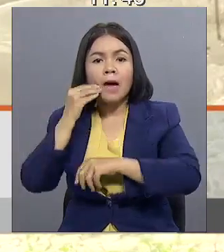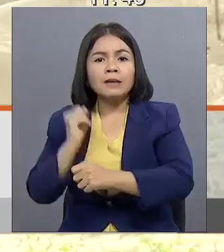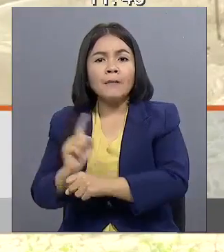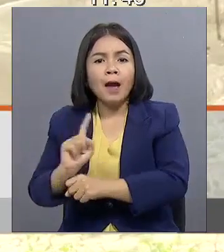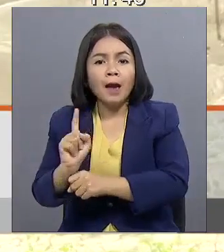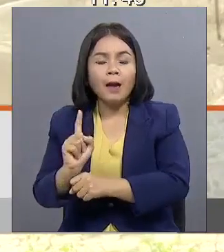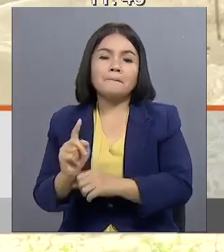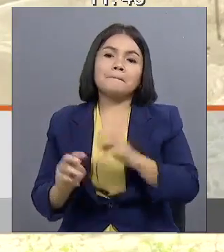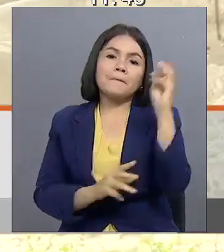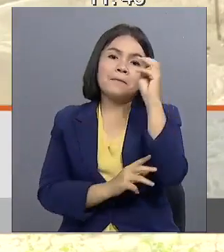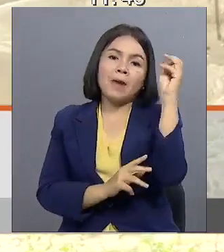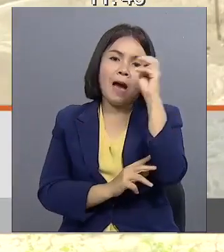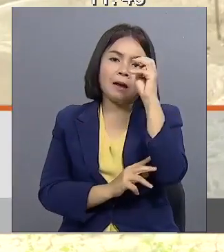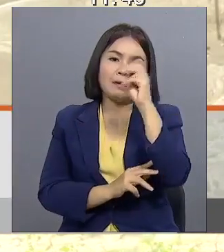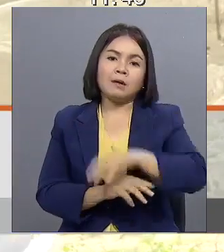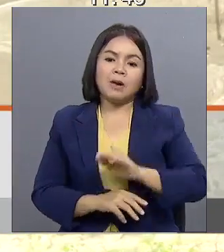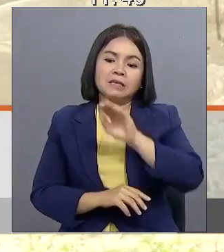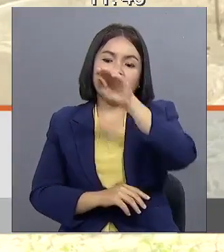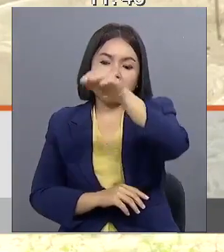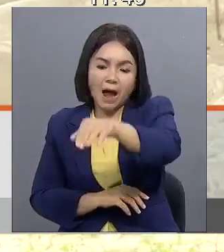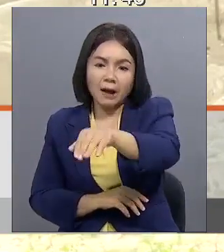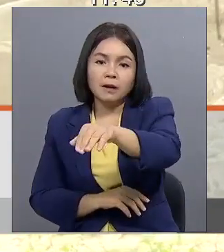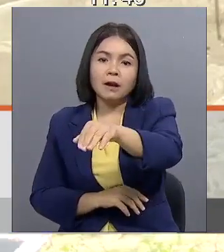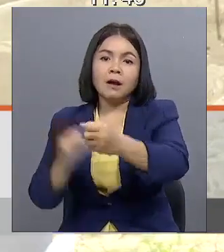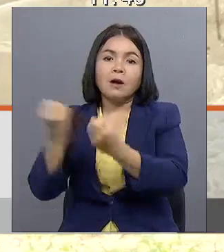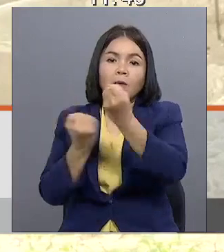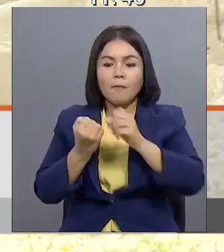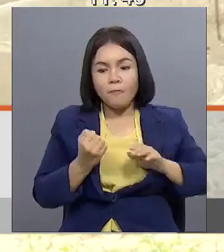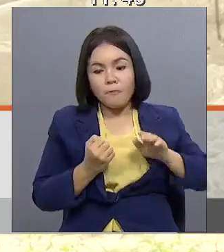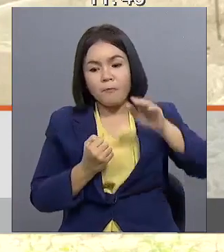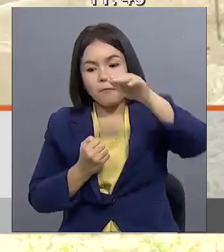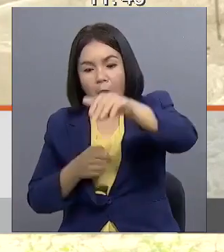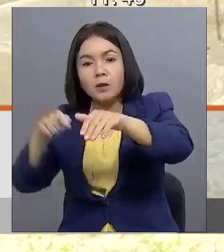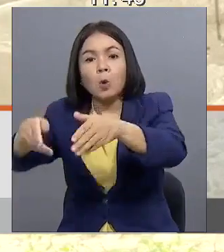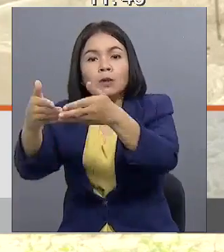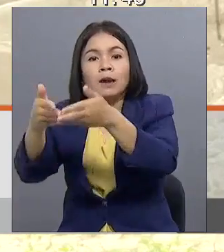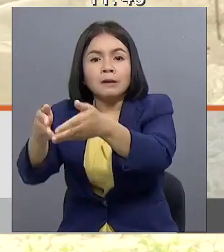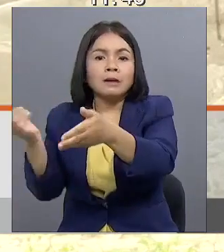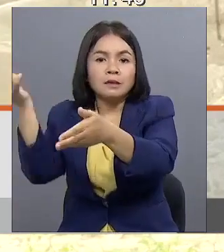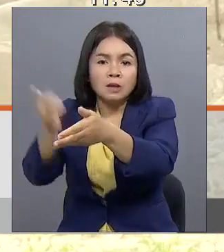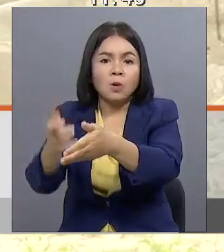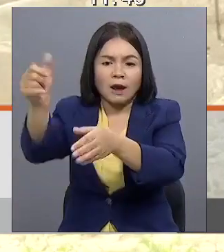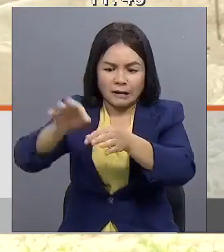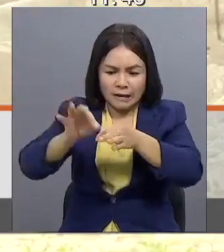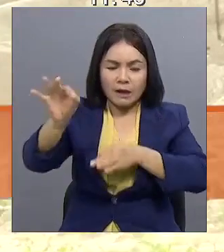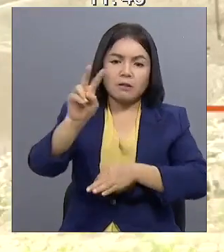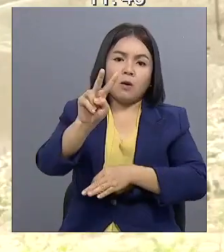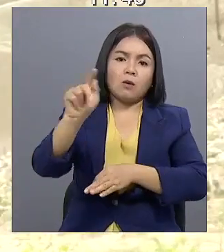พานเพื่อเชื่อมไปยังอีกฝั่งหนึ่งเพื่อจะใช้รถไปถึงท่าเรือที่จะอยู่ห่างจากบริเวณนี้ไปอีก2กิโลเมตร